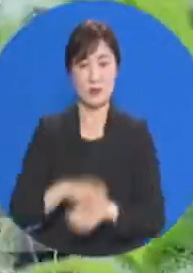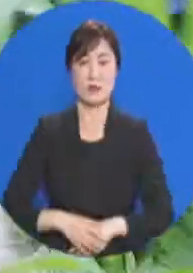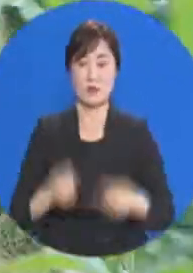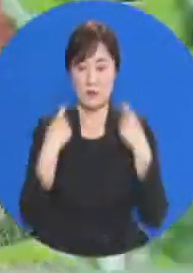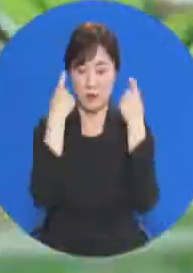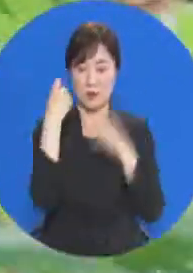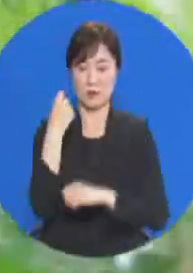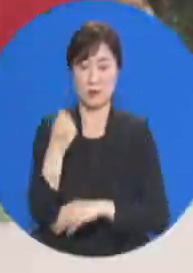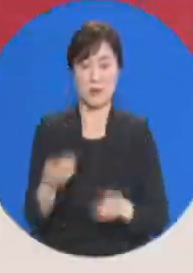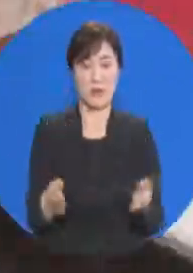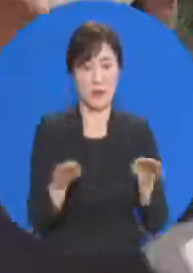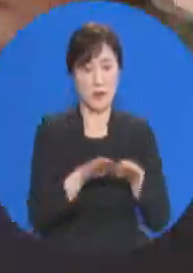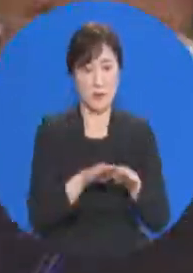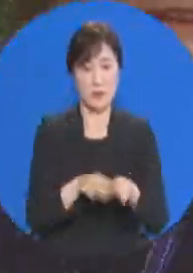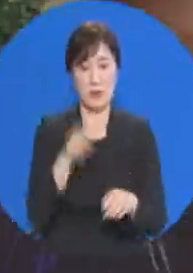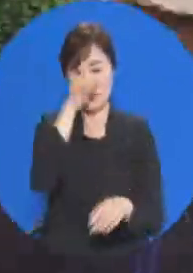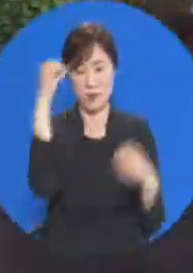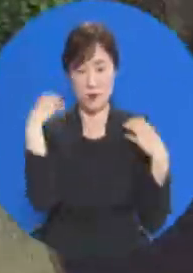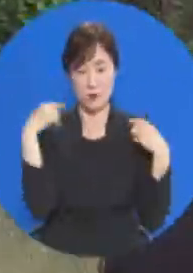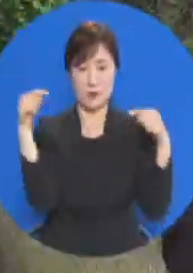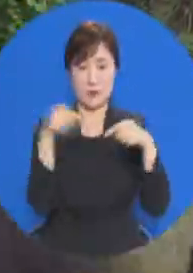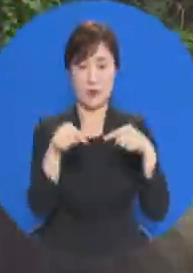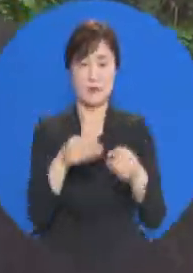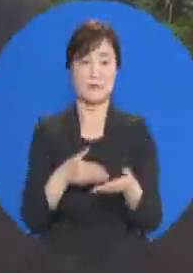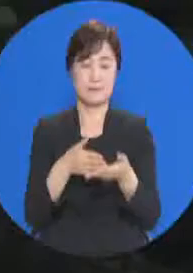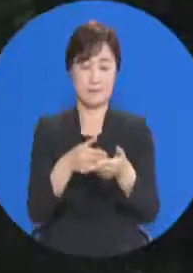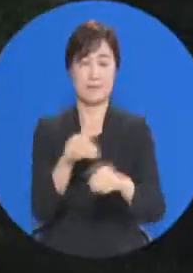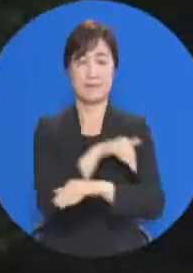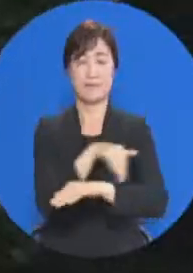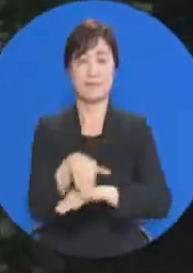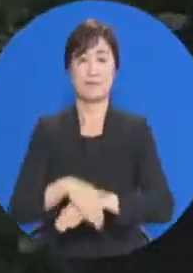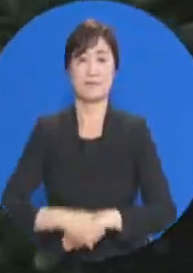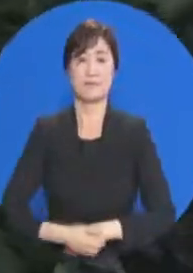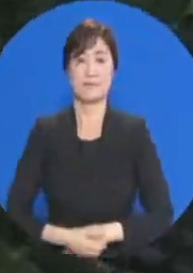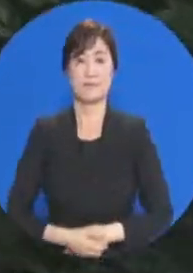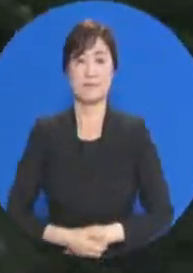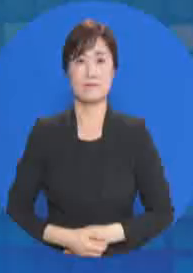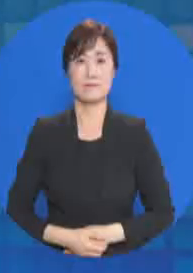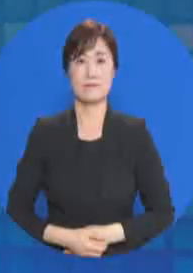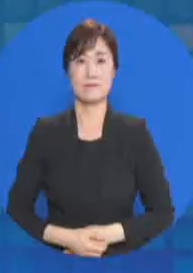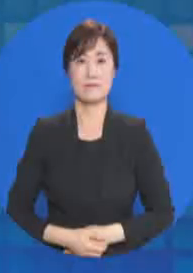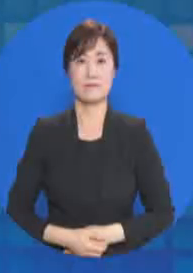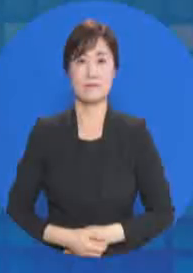위해 정부를 상대로 지속적인 건의에 나설 계획입니다.